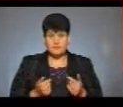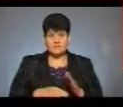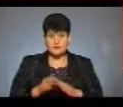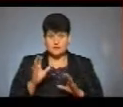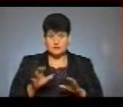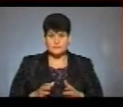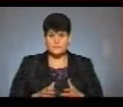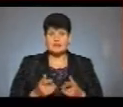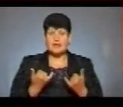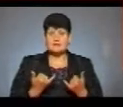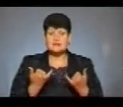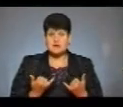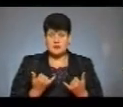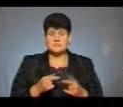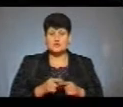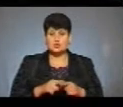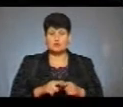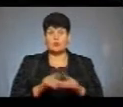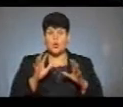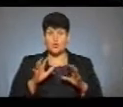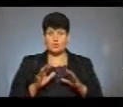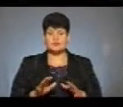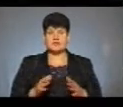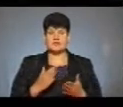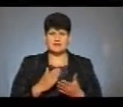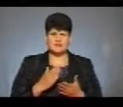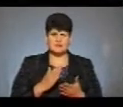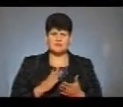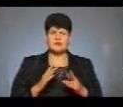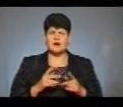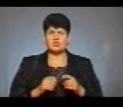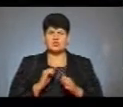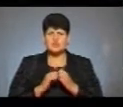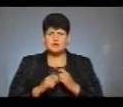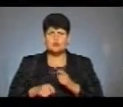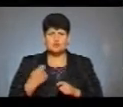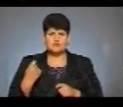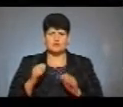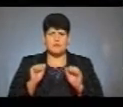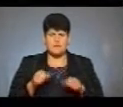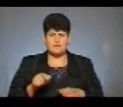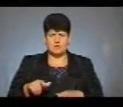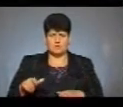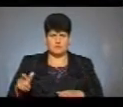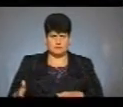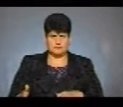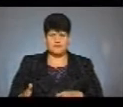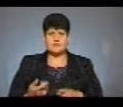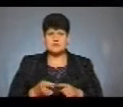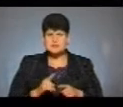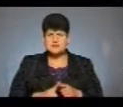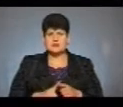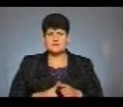які ну, погодьтеся, навіть зараз, при цьому кодексі законів про працю, як часто порушуються права найманих працівників? Вони нарікають, що цей, як